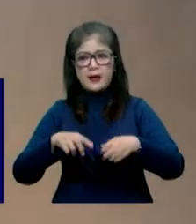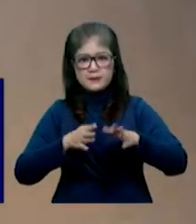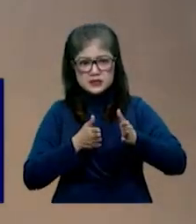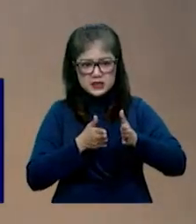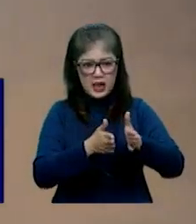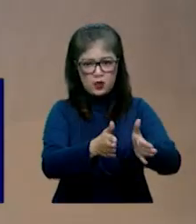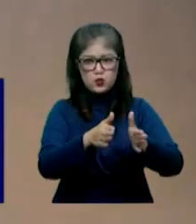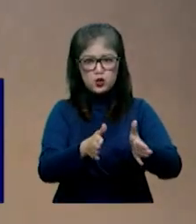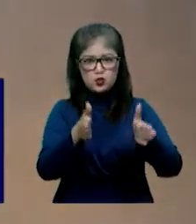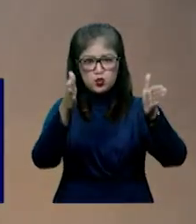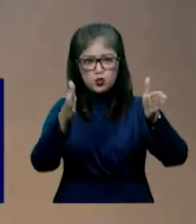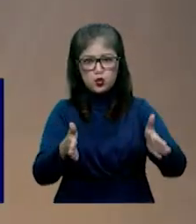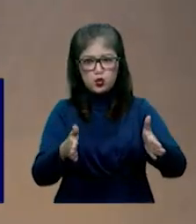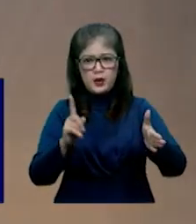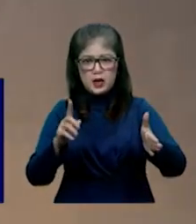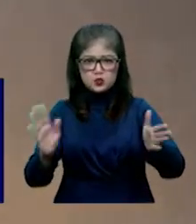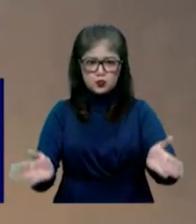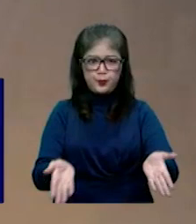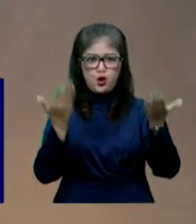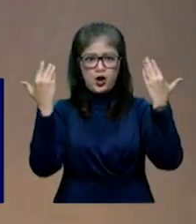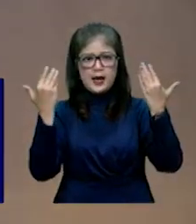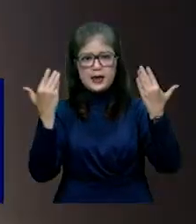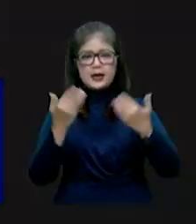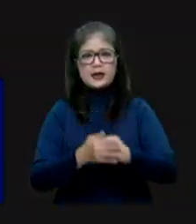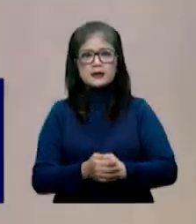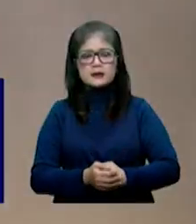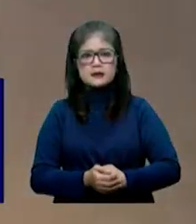di Jalan Hardiri Nangun dan Jalan Tirta Yasa Rangkas Bitung.